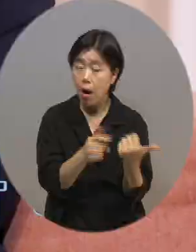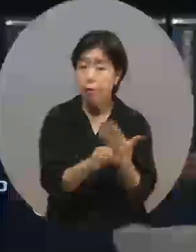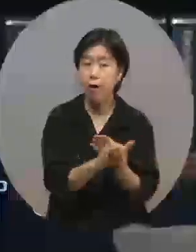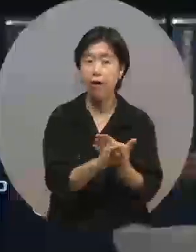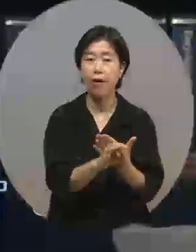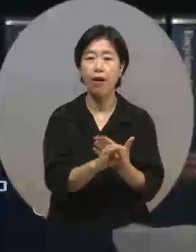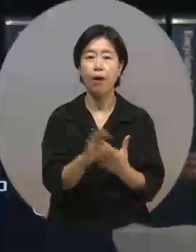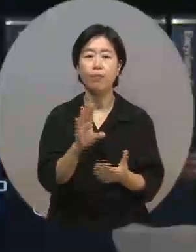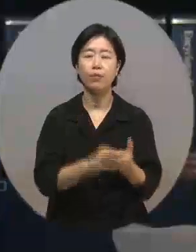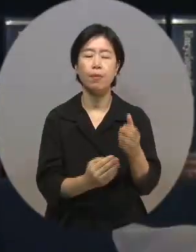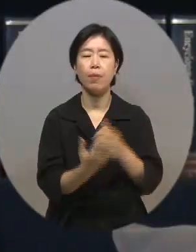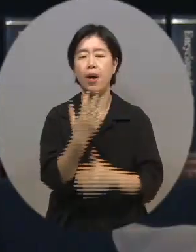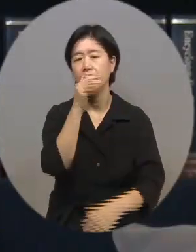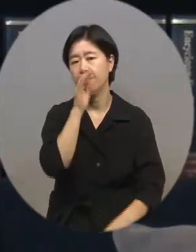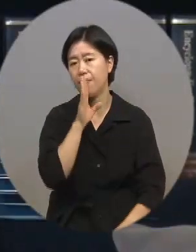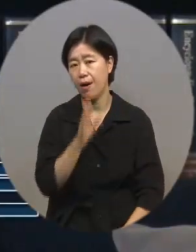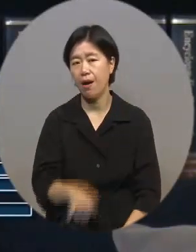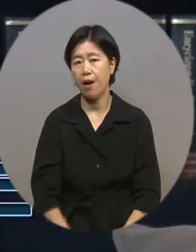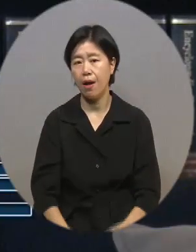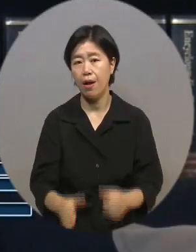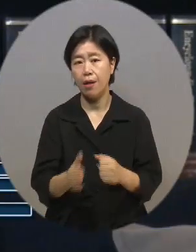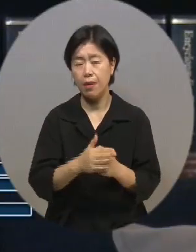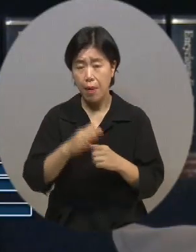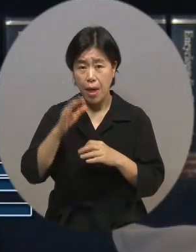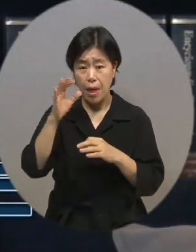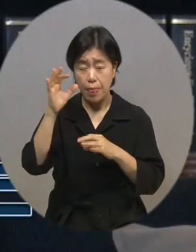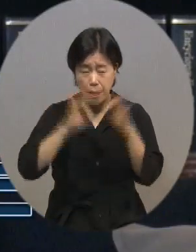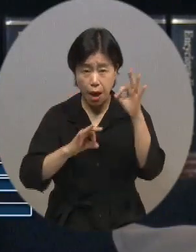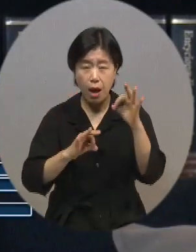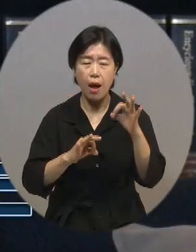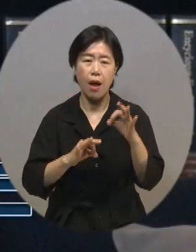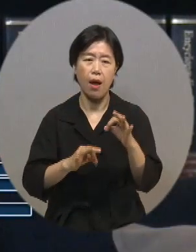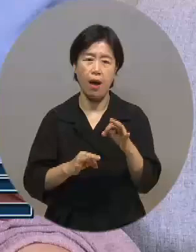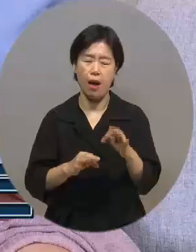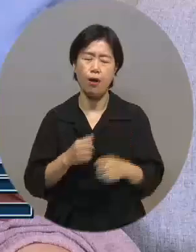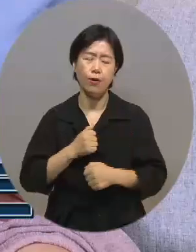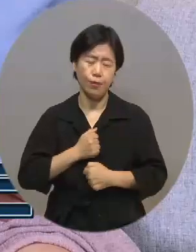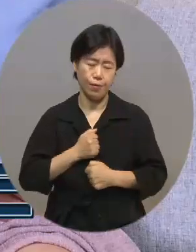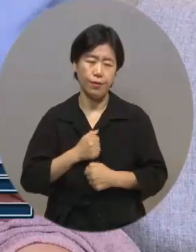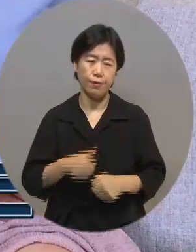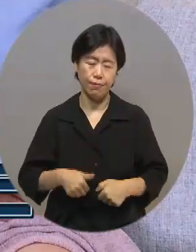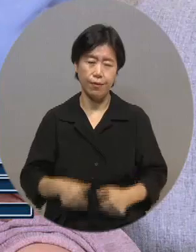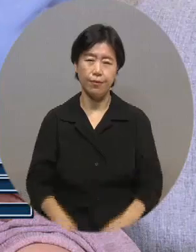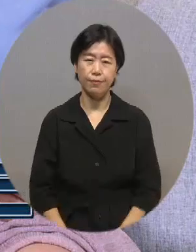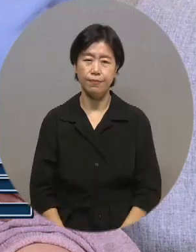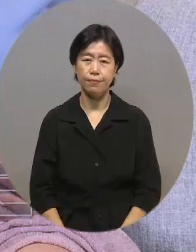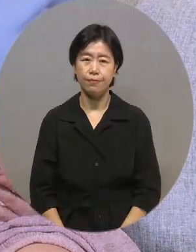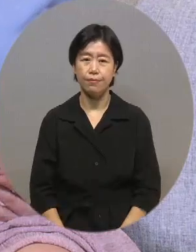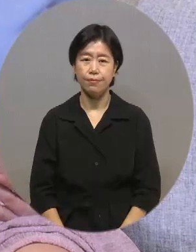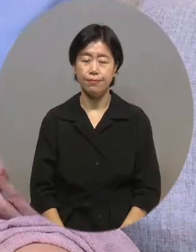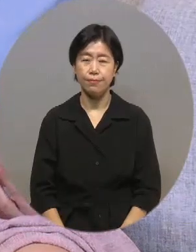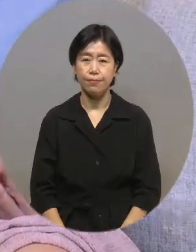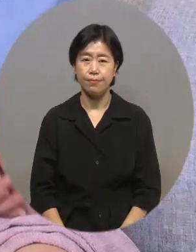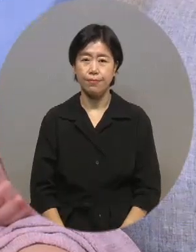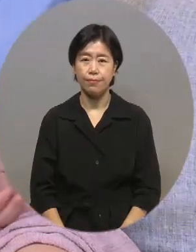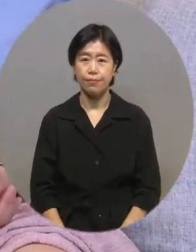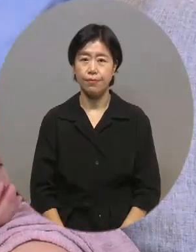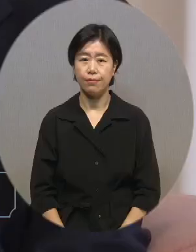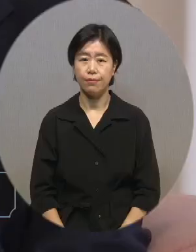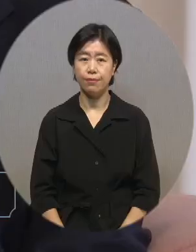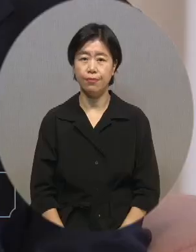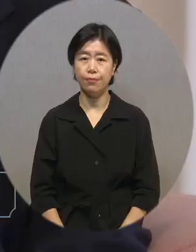수 있거든요. 그래서 그런 우발적인 상황들이 있을 수가 있어서 그런 게 이제 가장 큰 염려가 되는